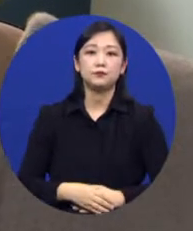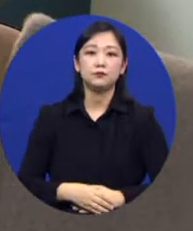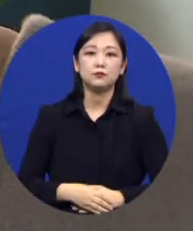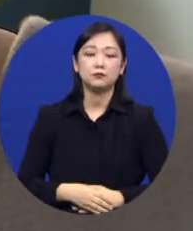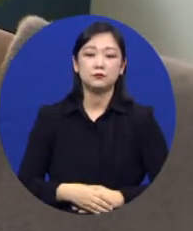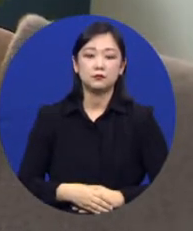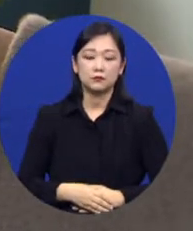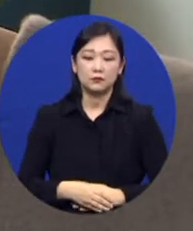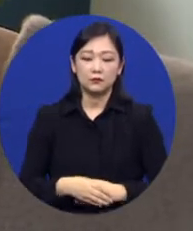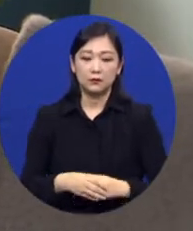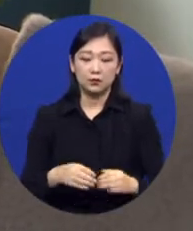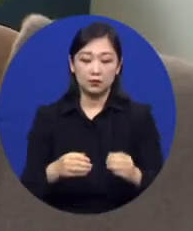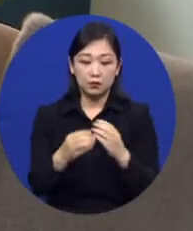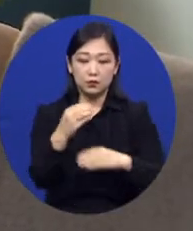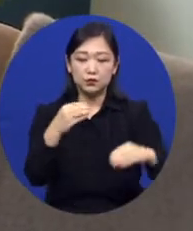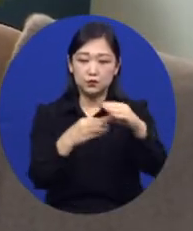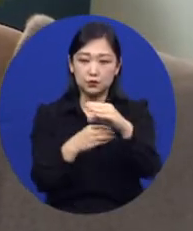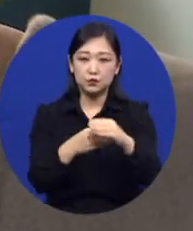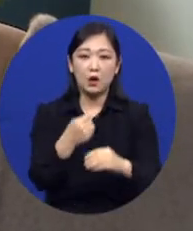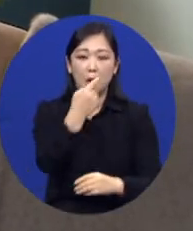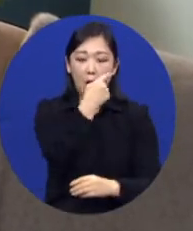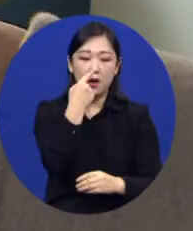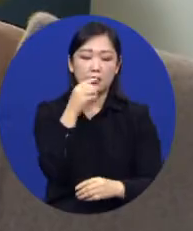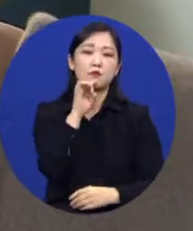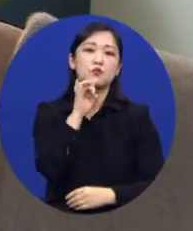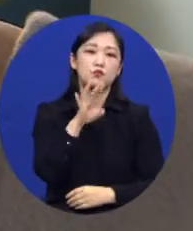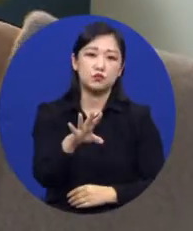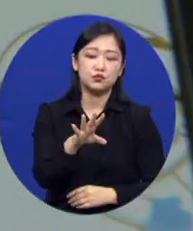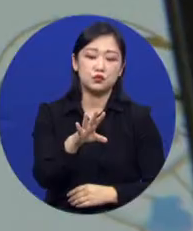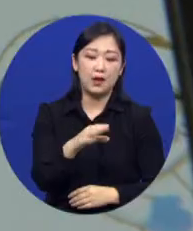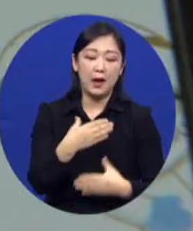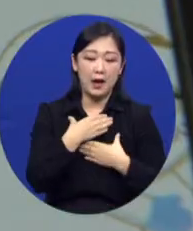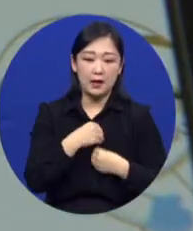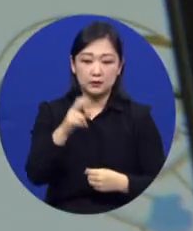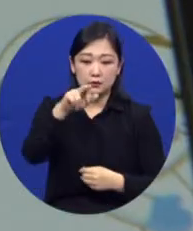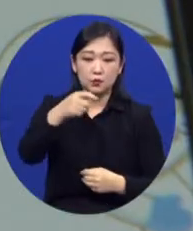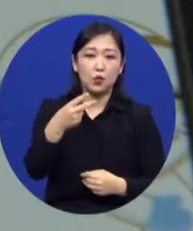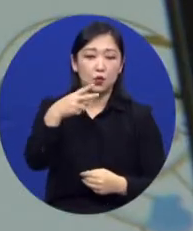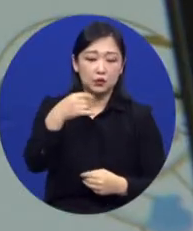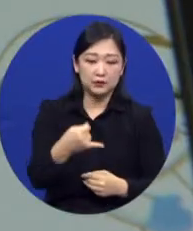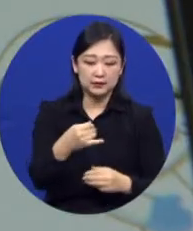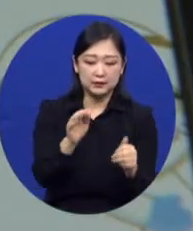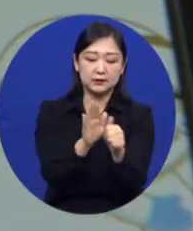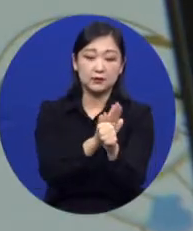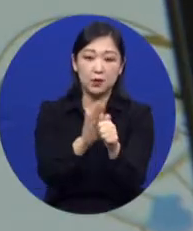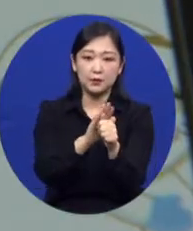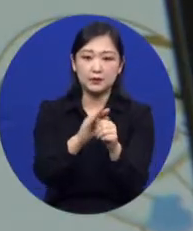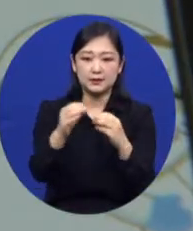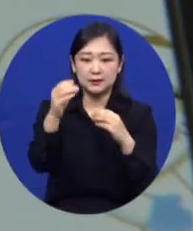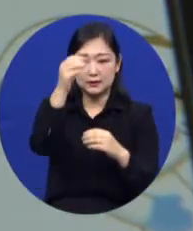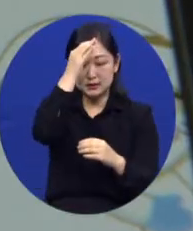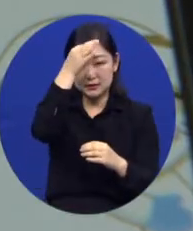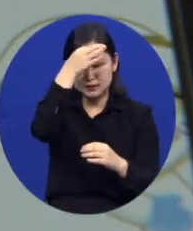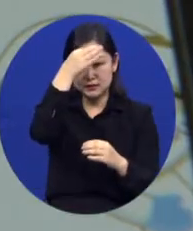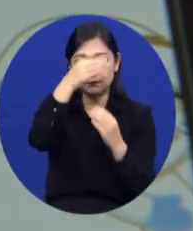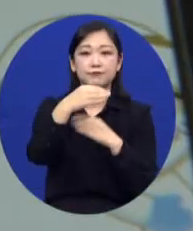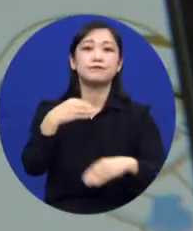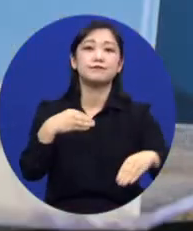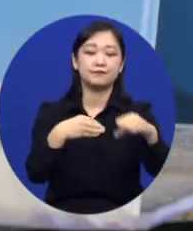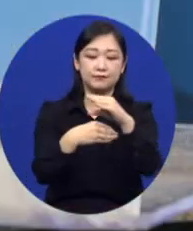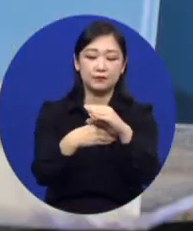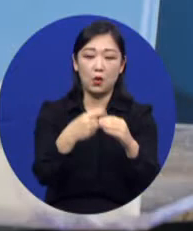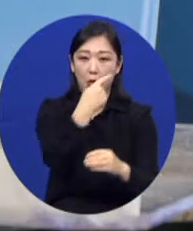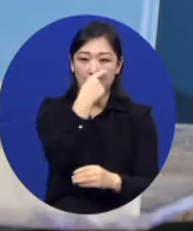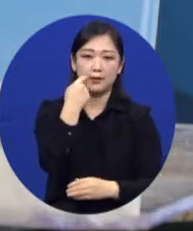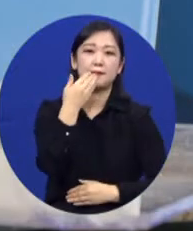한편 백신 추가접종 여부 확인이 불가능했던 제주 안심 코드 서비스가 고도화 되면서 백신 3차 접종 확인이 가능해 지고